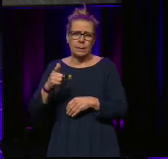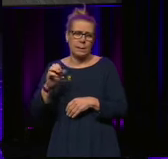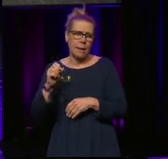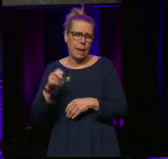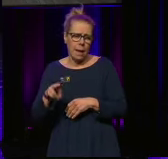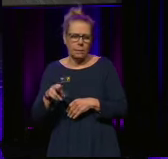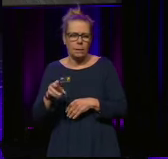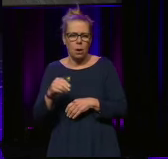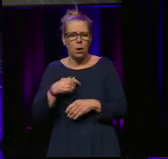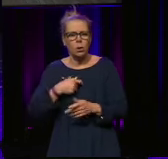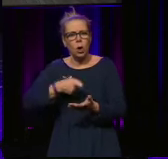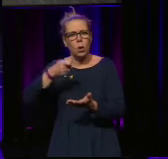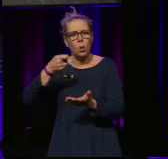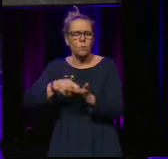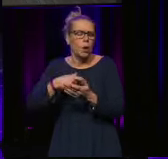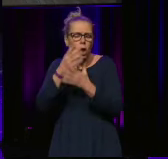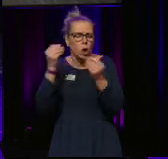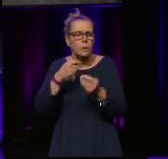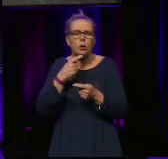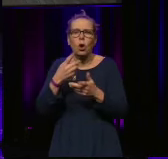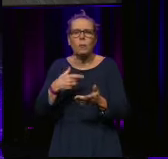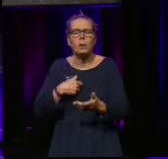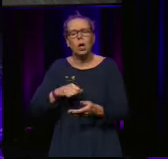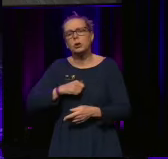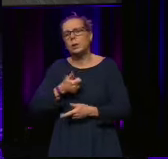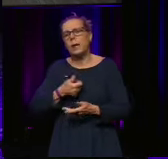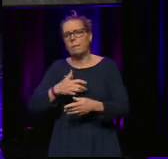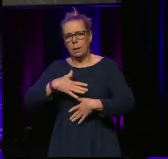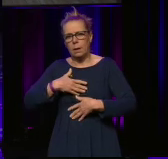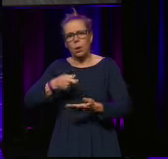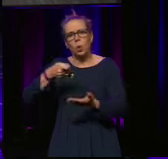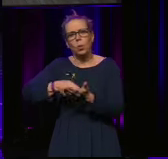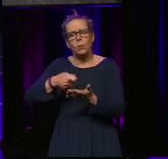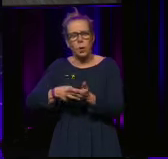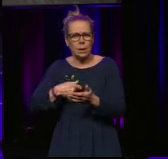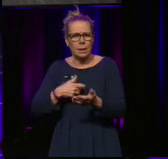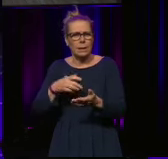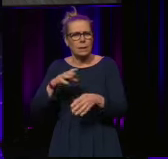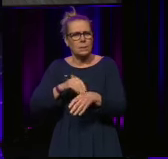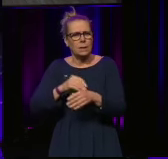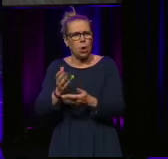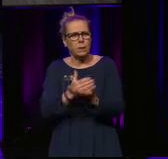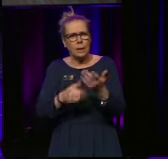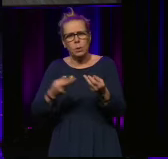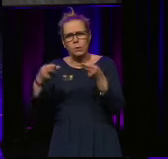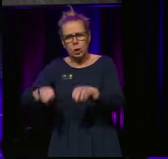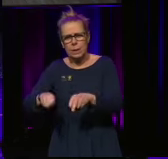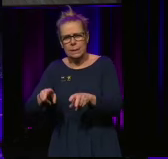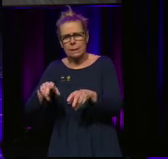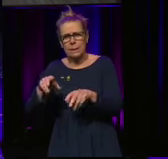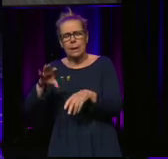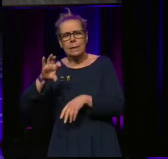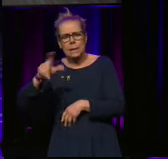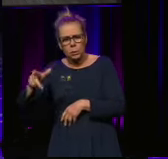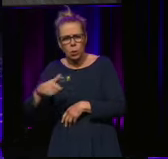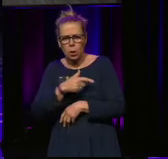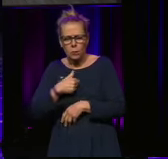är ordförande, jag glömde tala om det, jag är själv ordförande i Svenska avdelningen internationella juristkommissionen, och vi har gett ut ett program för rättsstaten